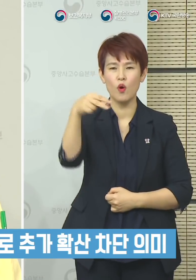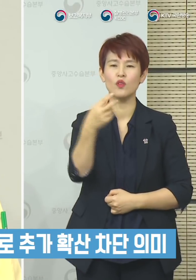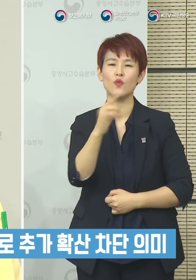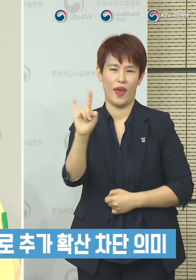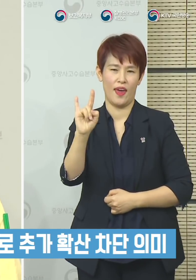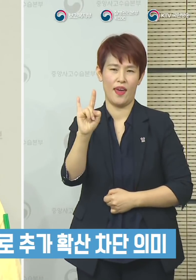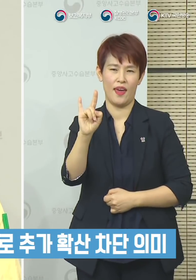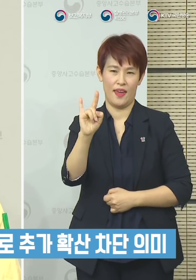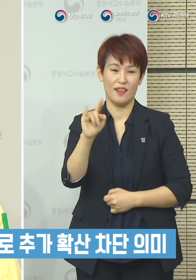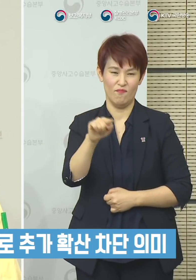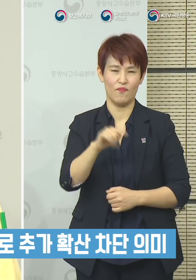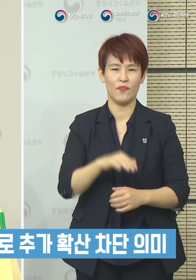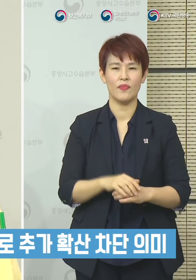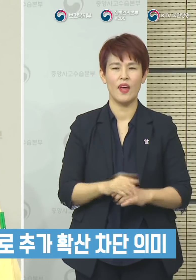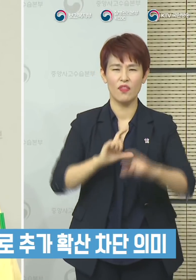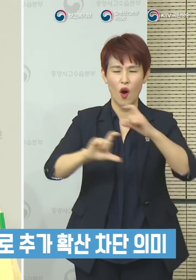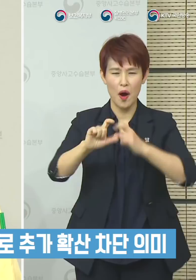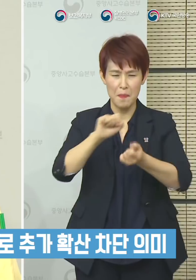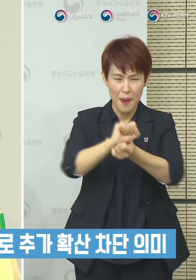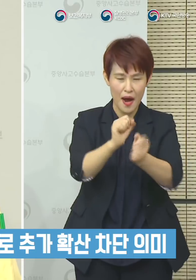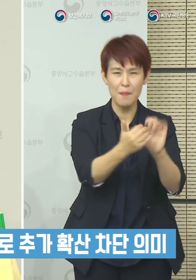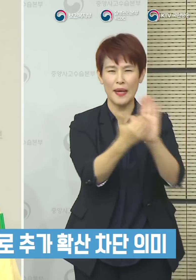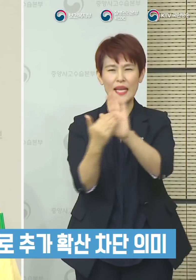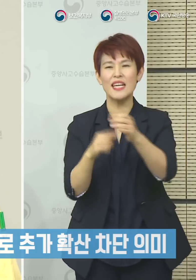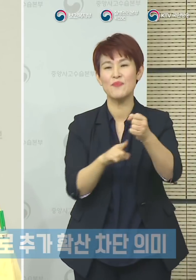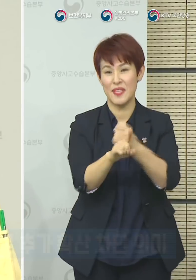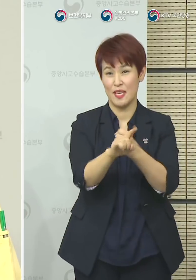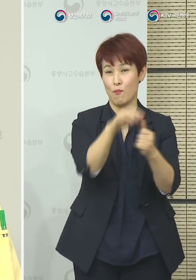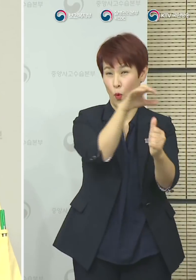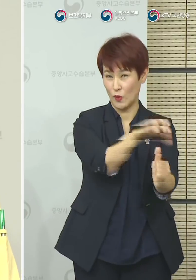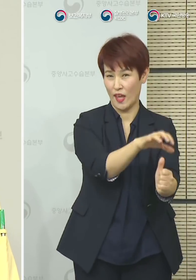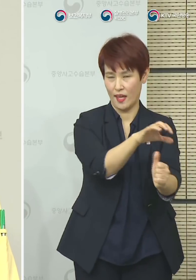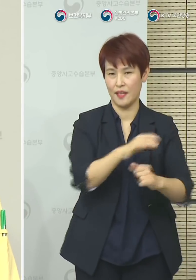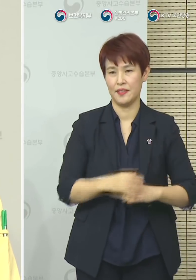추가적인 확산을 차단한다라는 그런 봉쇄의 의미입니다.